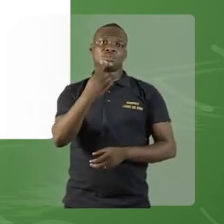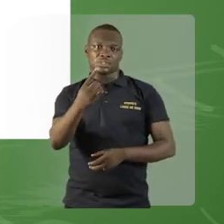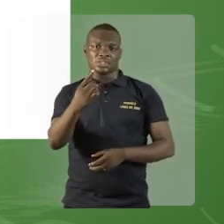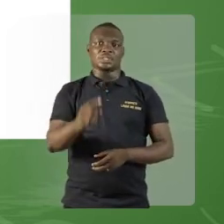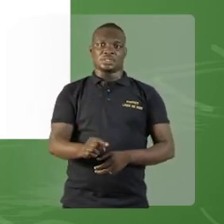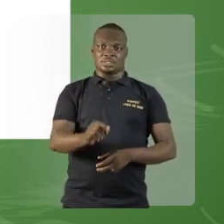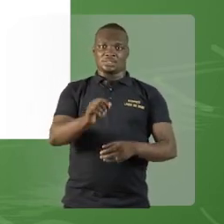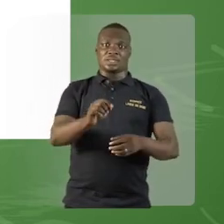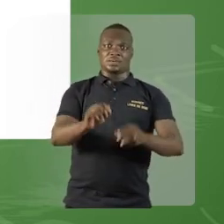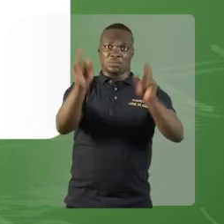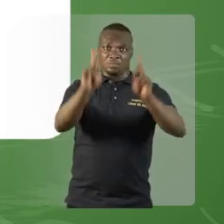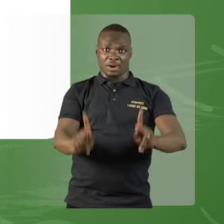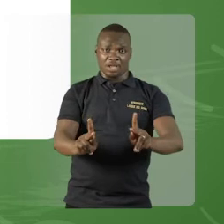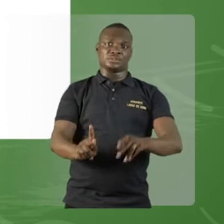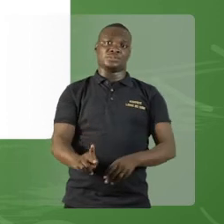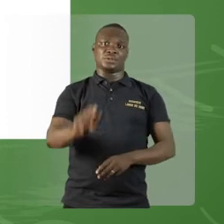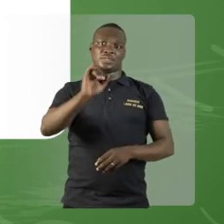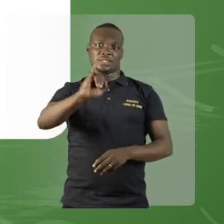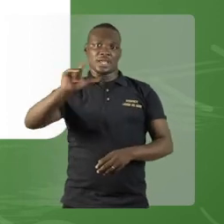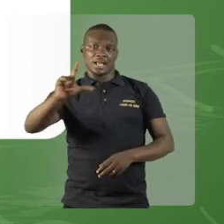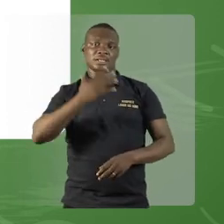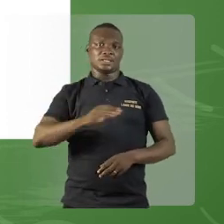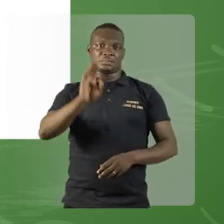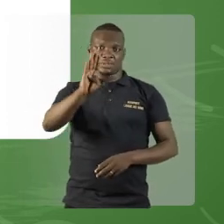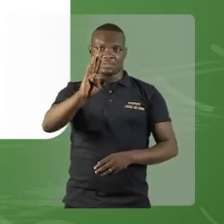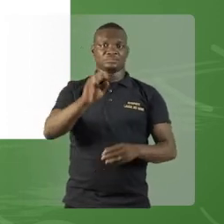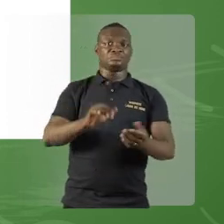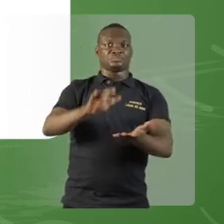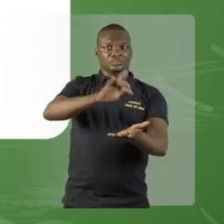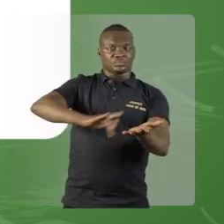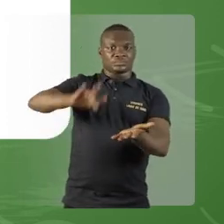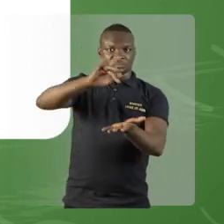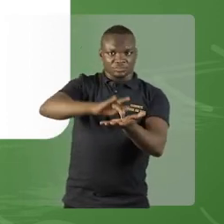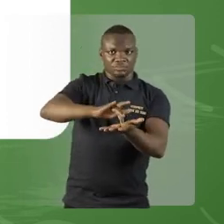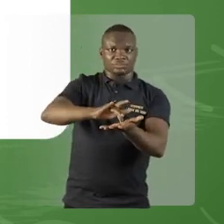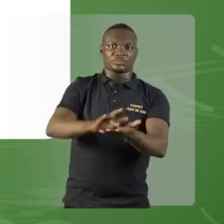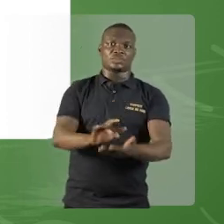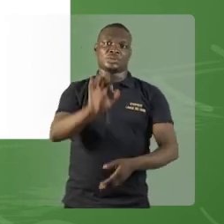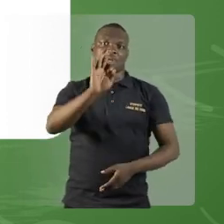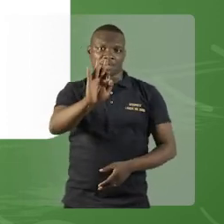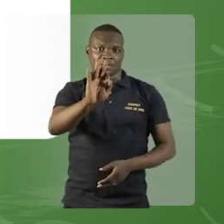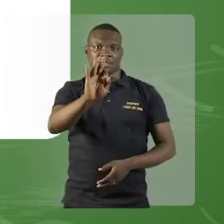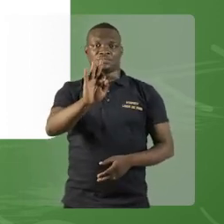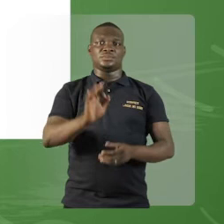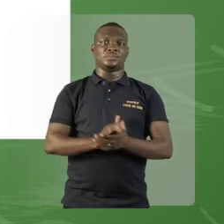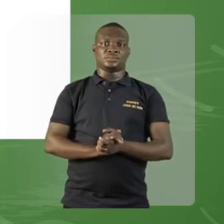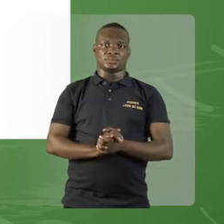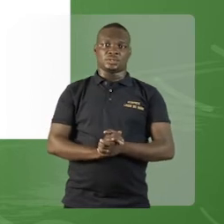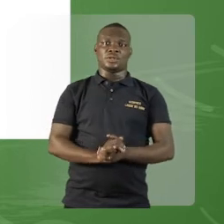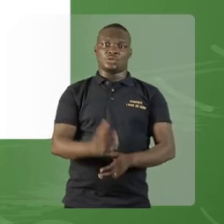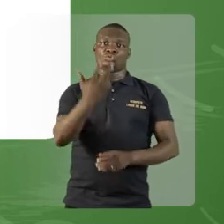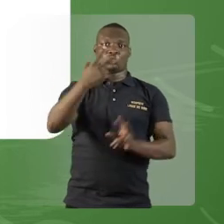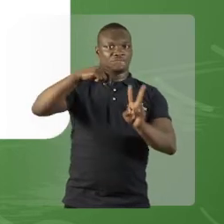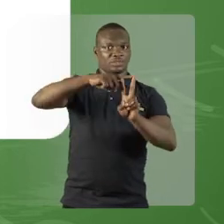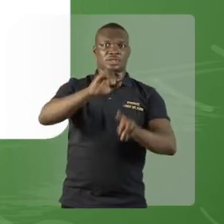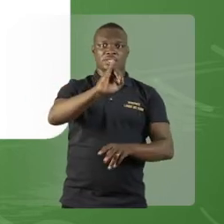par IL et B. Son sens. Le sens de F est tel que le trièdre IL,